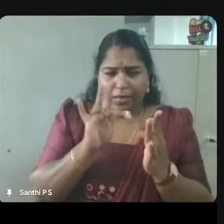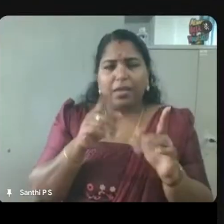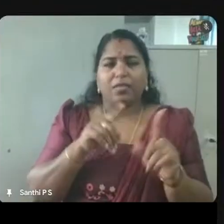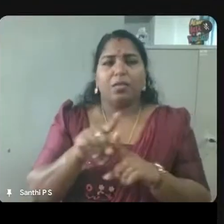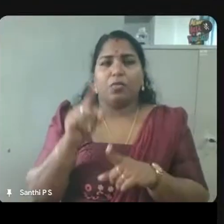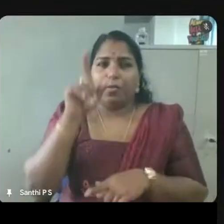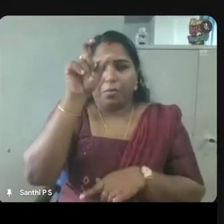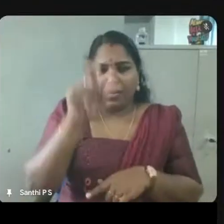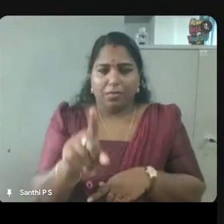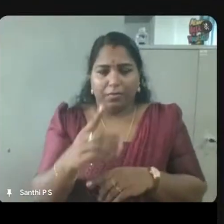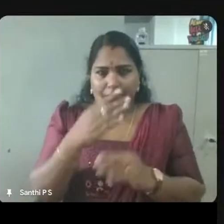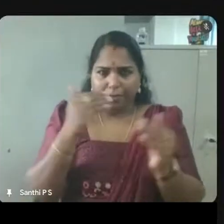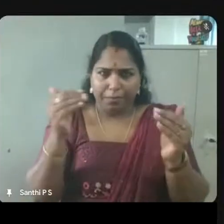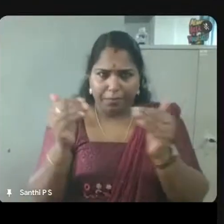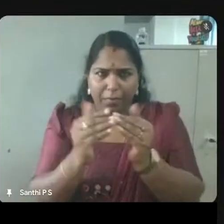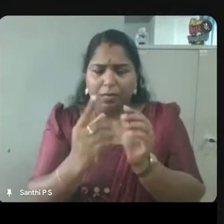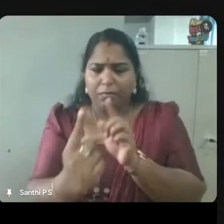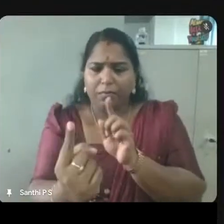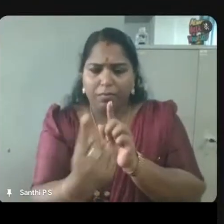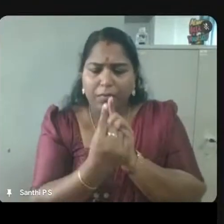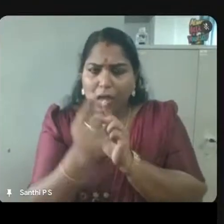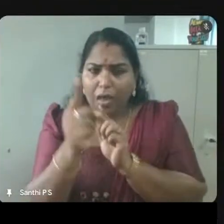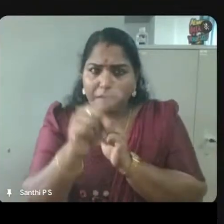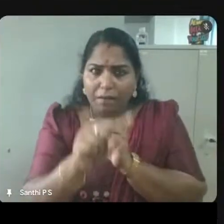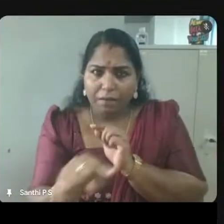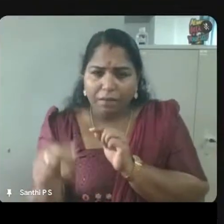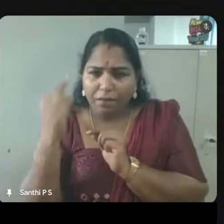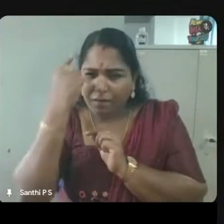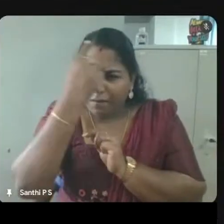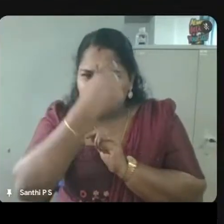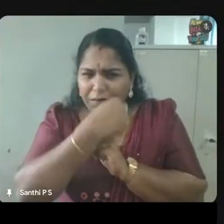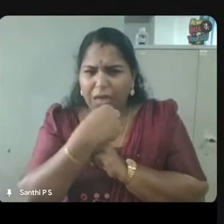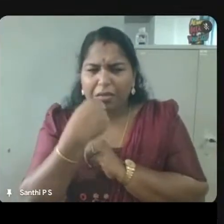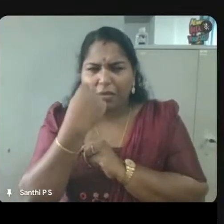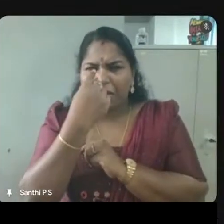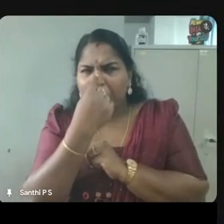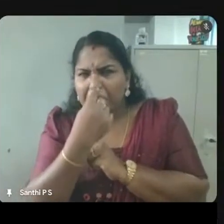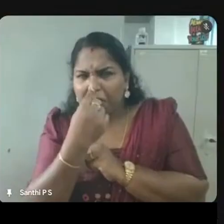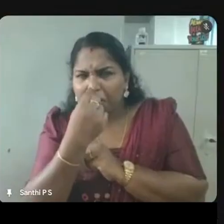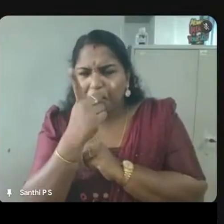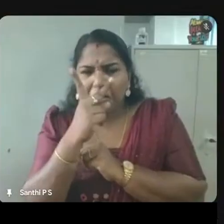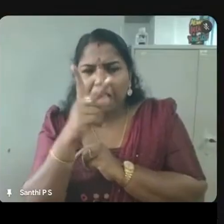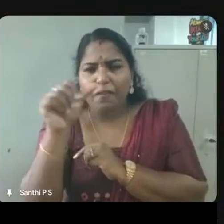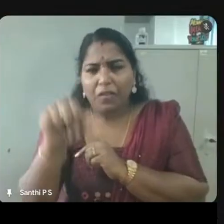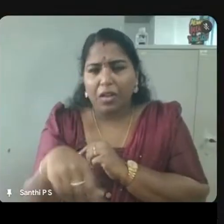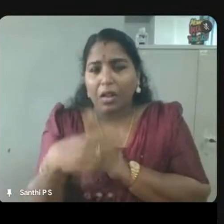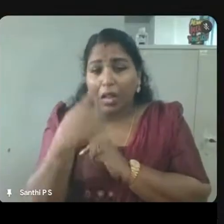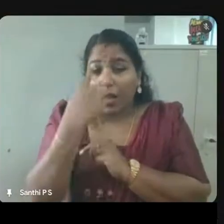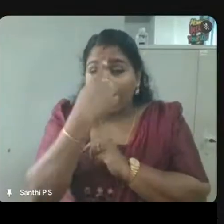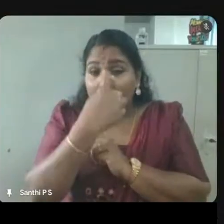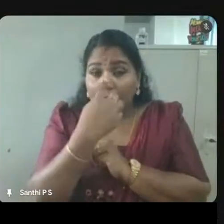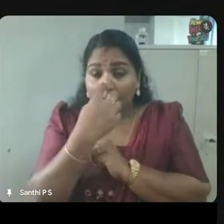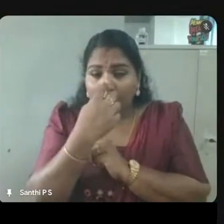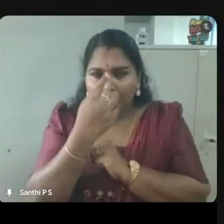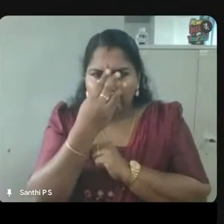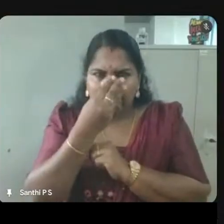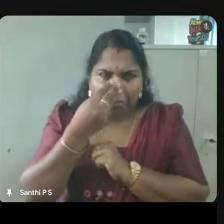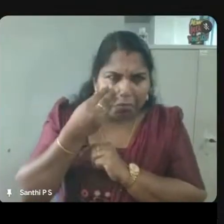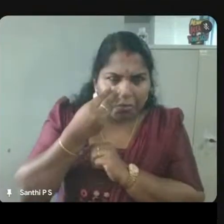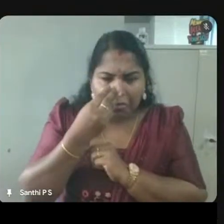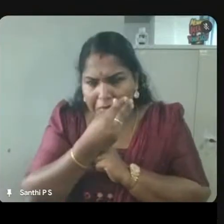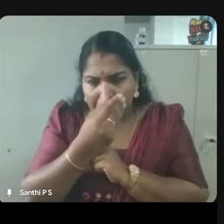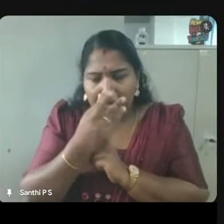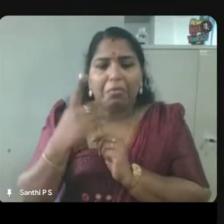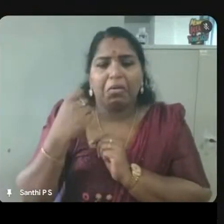പറ്റില്ല എന്ന് വെച്ചാൽ മങ്ങലായിരിക്കാം, അല്ലെങ്കിൽ ഒരു വളവ് കാണാം, ഡിസ്റ്റോർട്ടഡ് ആയിരിക്കാം. അപ്പൊ സെൻട്രൽ വിഷനെ ബാധിക്കുന്ന ഒരു സംഭവമാണ്. പക്ഷെ ഇതിലെ